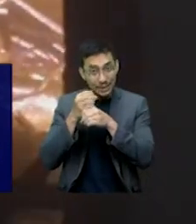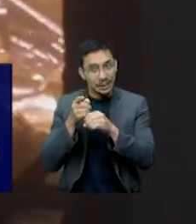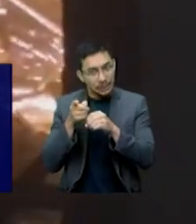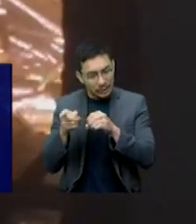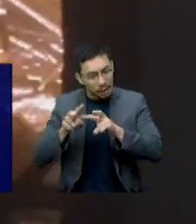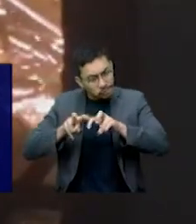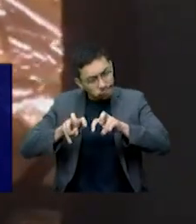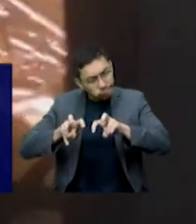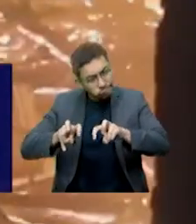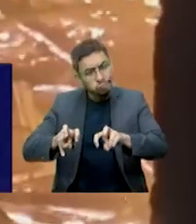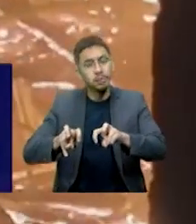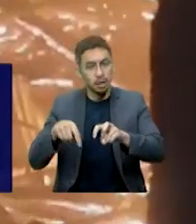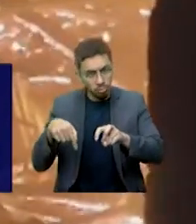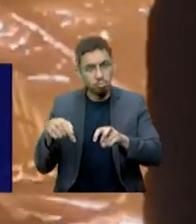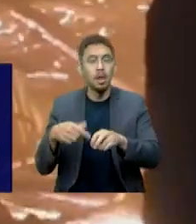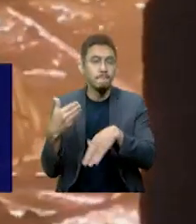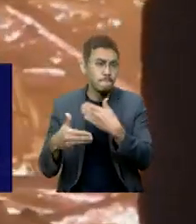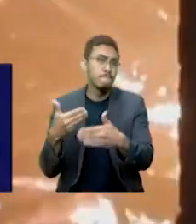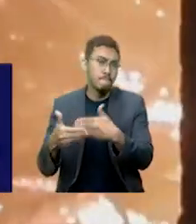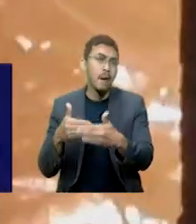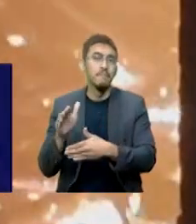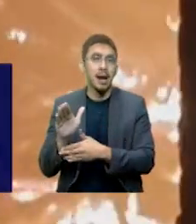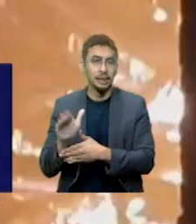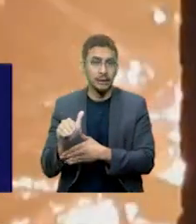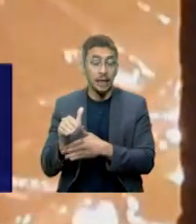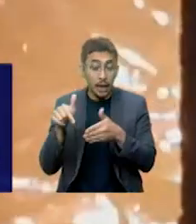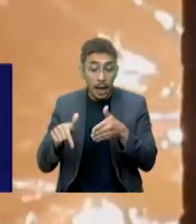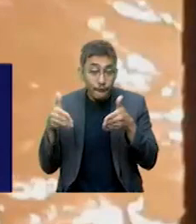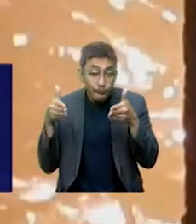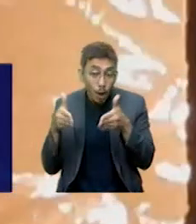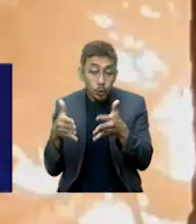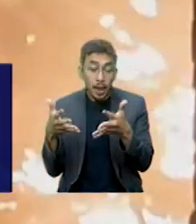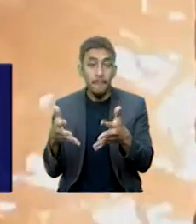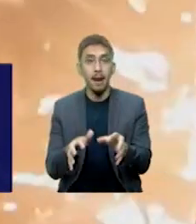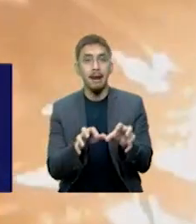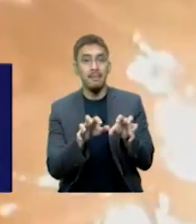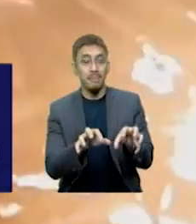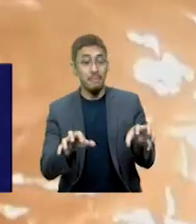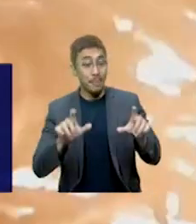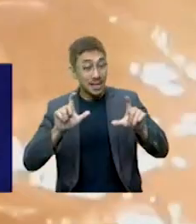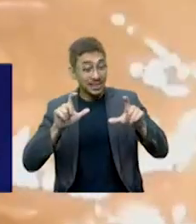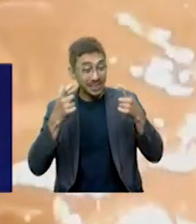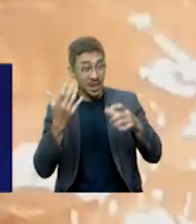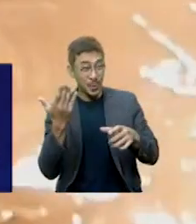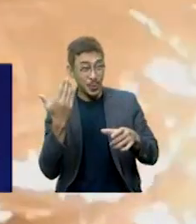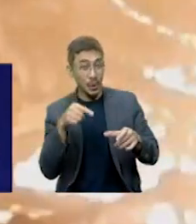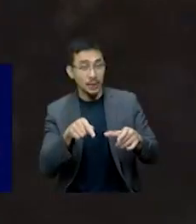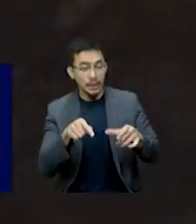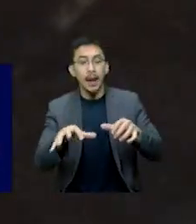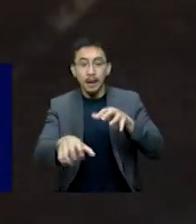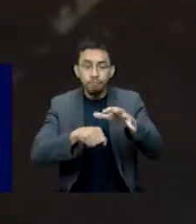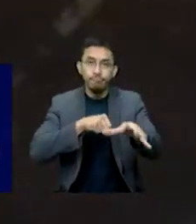ini yaitu perlindungan terhadap artefak-artefak yang berharga di dalam museum.